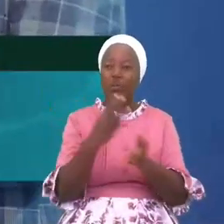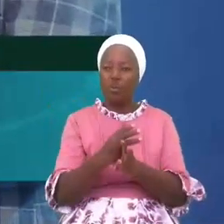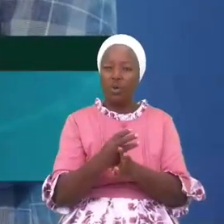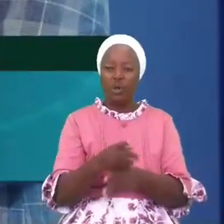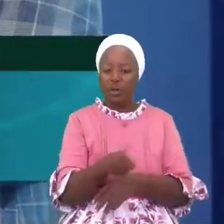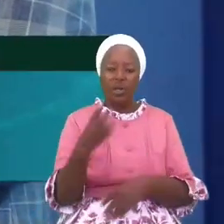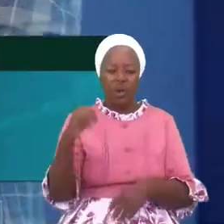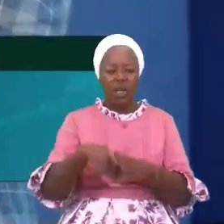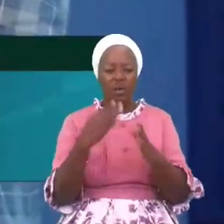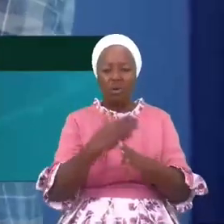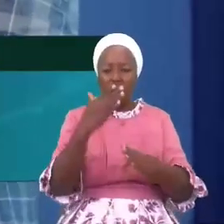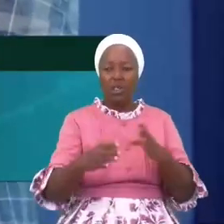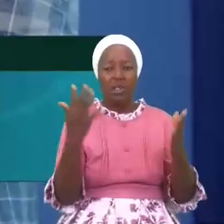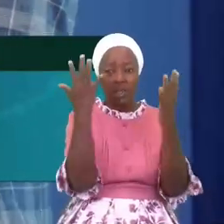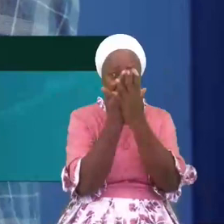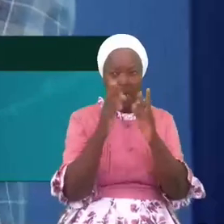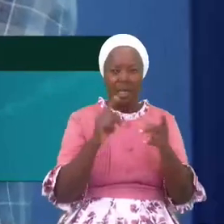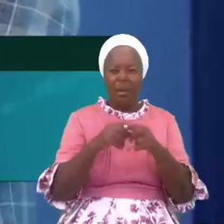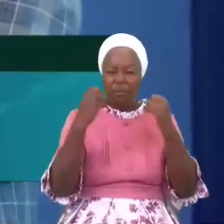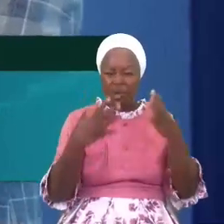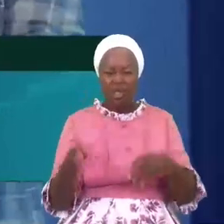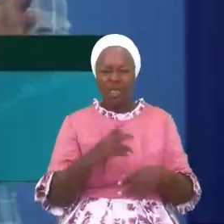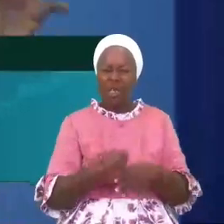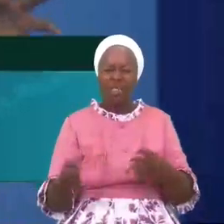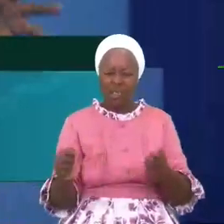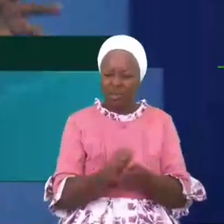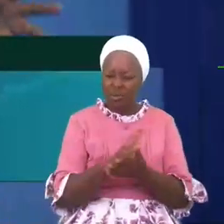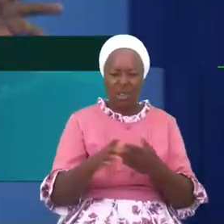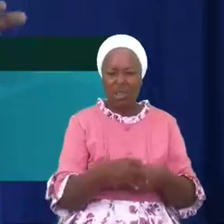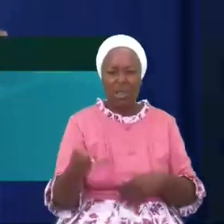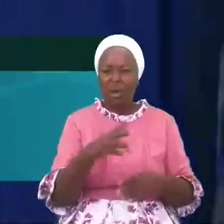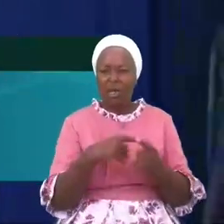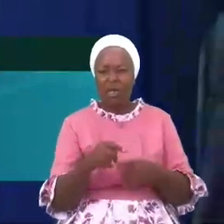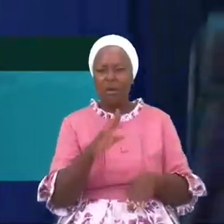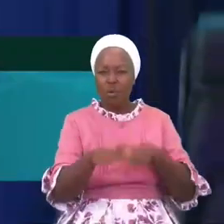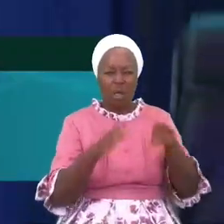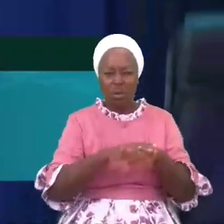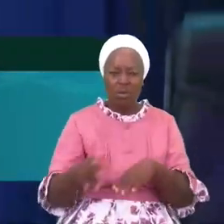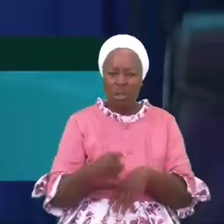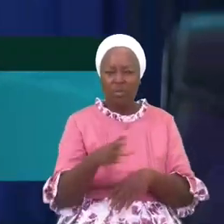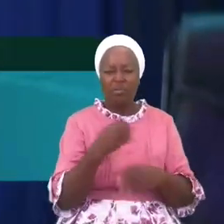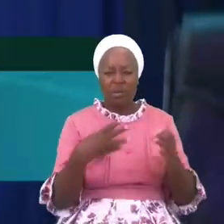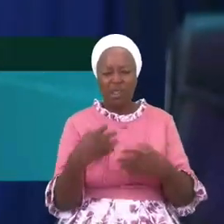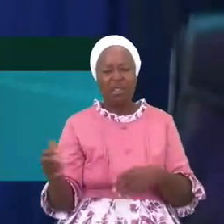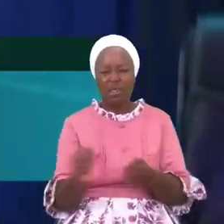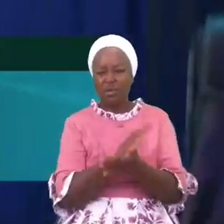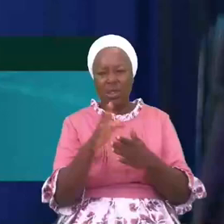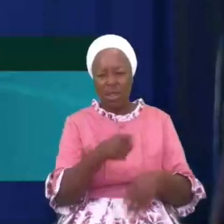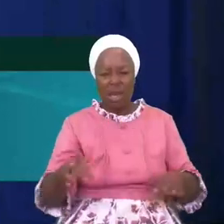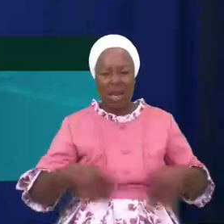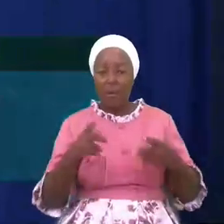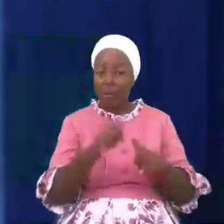dans les ténèbres totales. Et beaucoup de choses rampaient sur eux. Beaucoup de choses détruisaient leur vie. Et